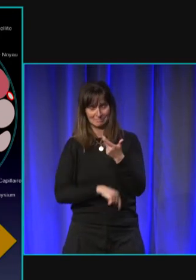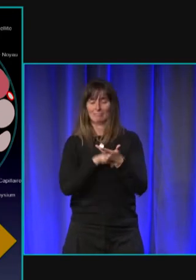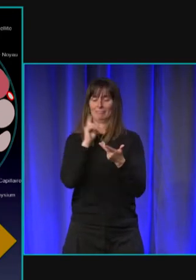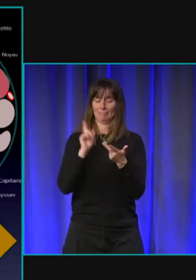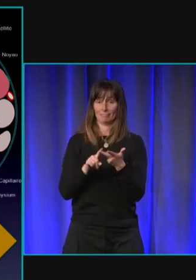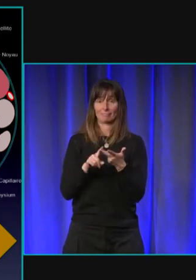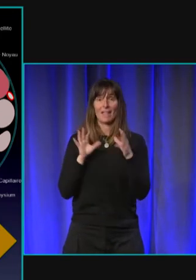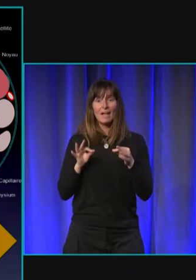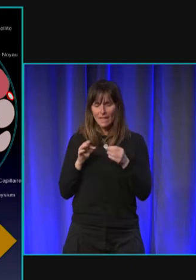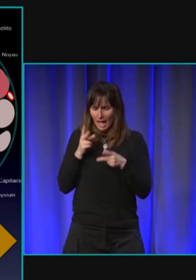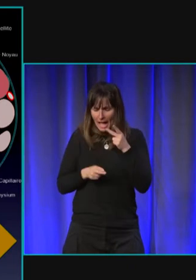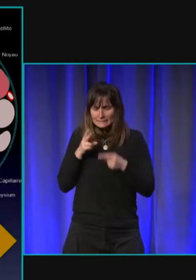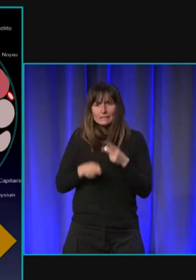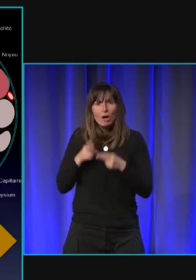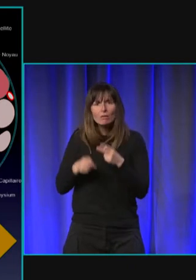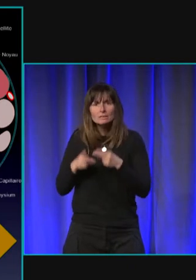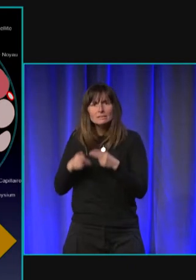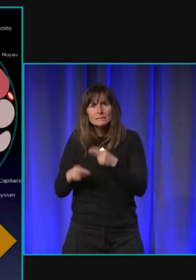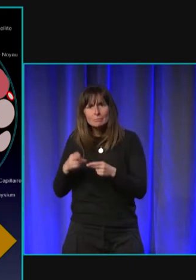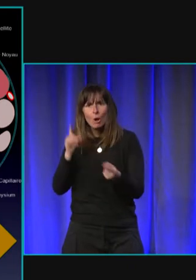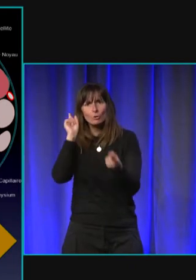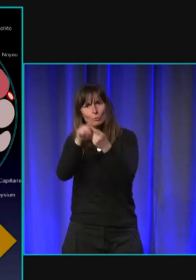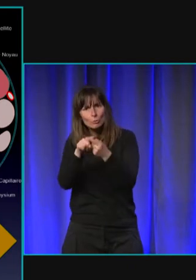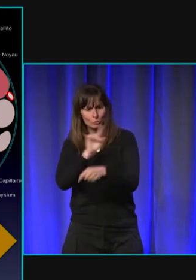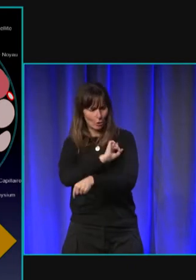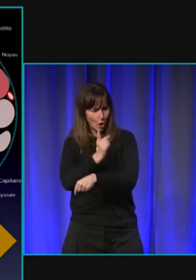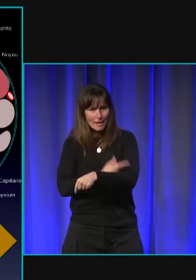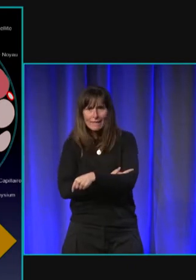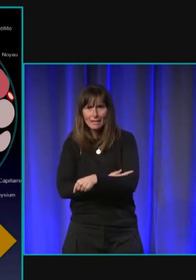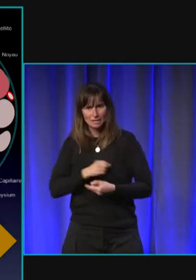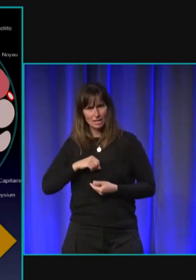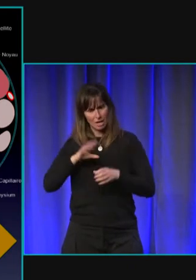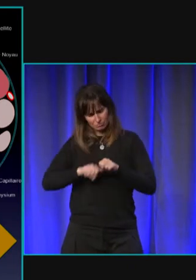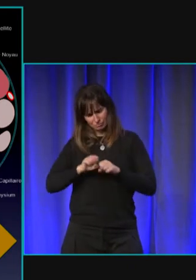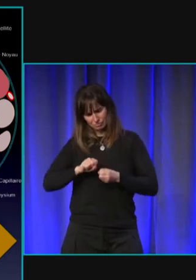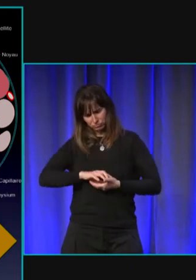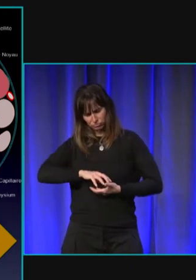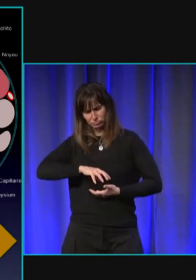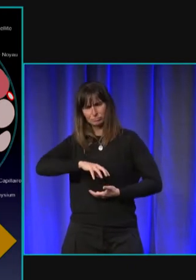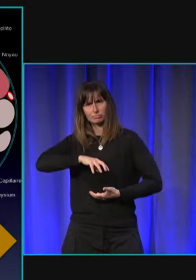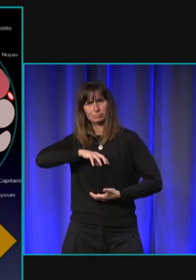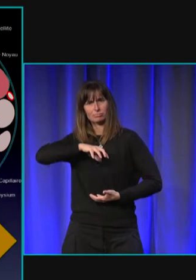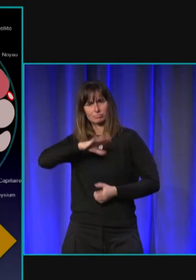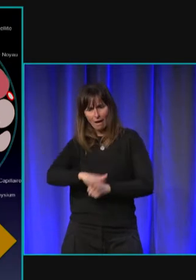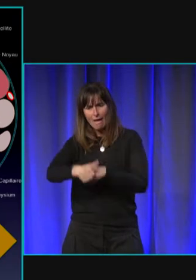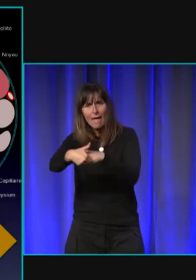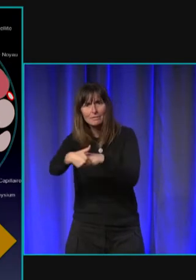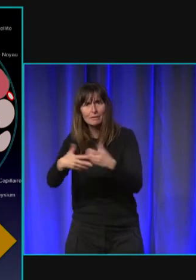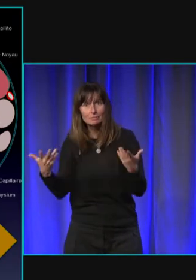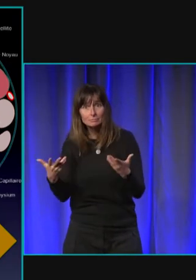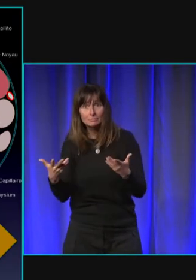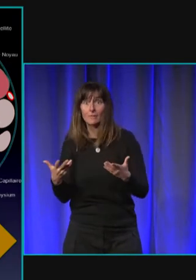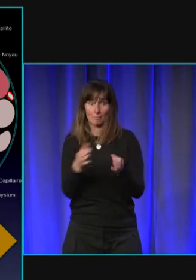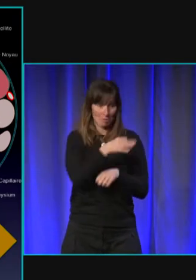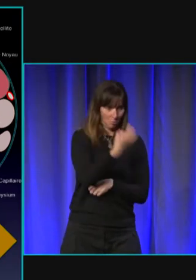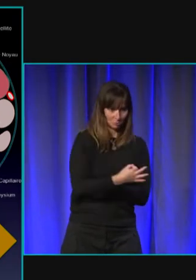L'activité des enzymes qui interviennent dans la resynthèse de l'énergie par voie oxydative, c'est-à-dire l'activité des enzymes oxydatives, eh bien, à peu près, on a à peu près aussi la